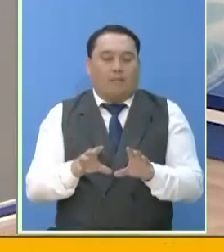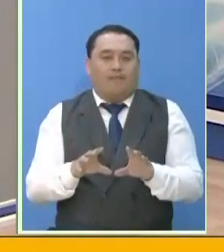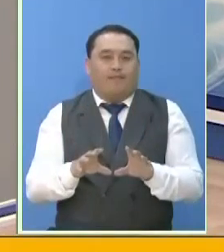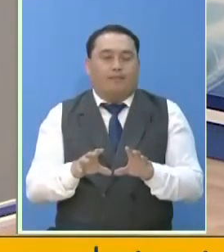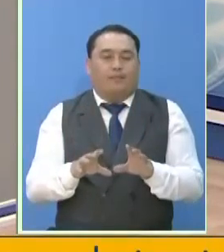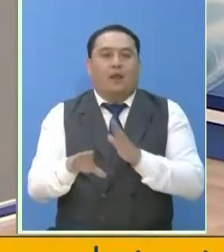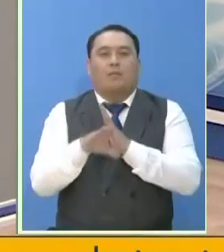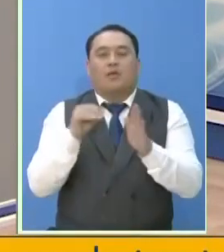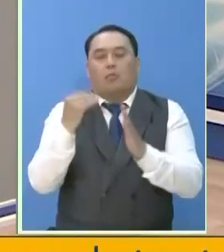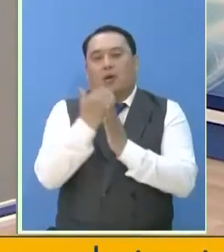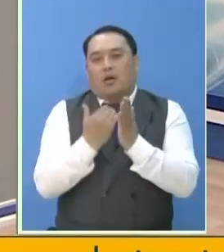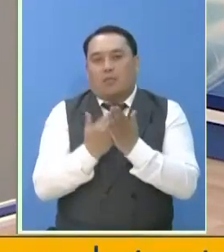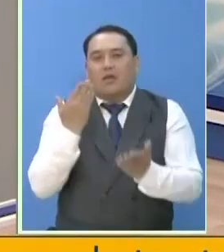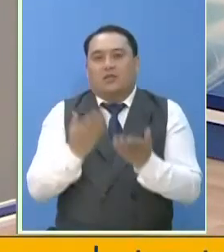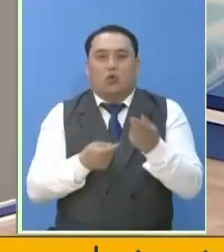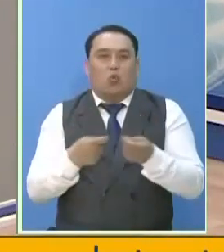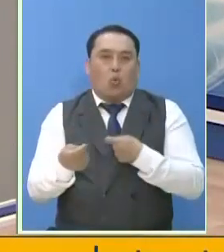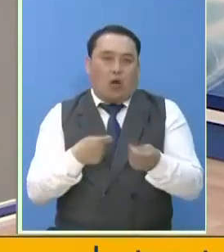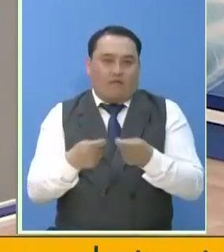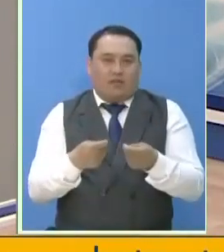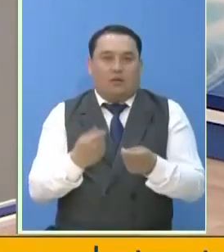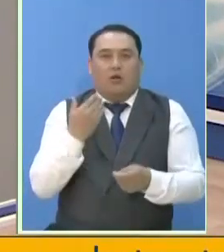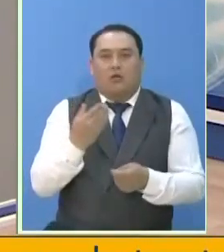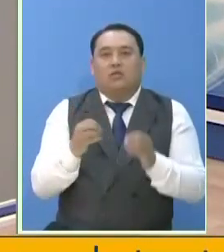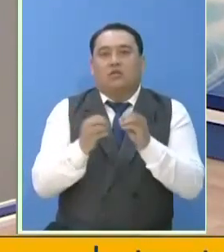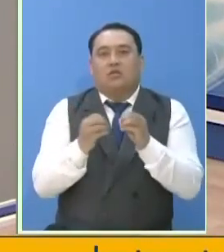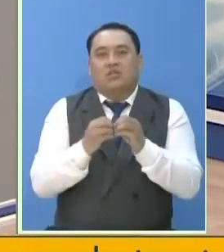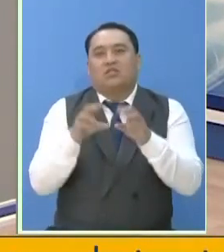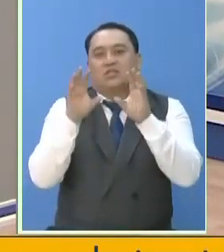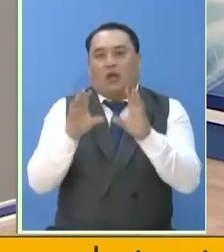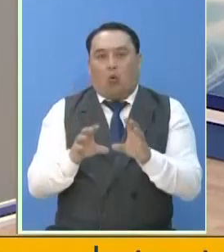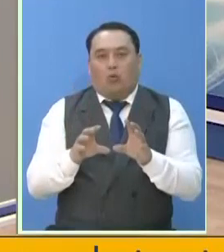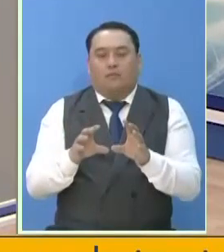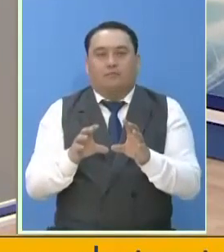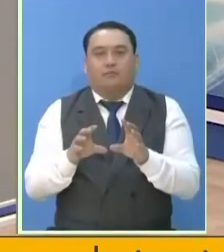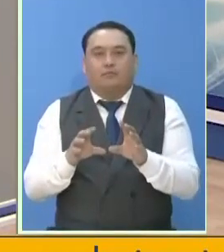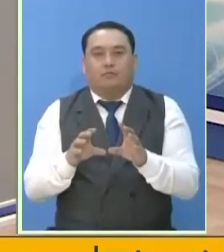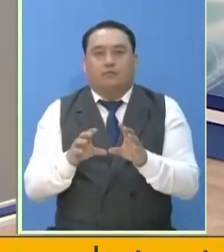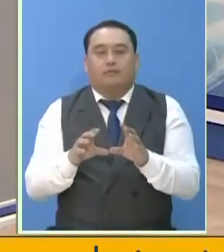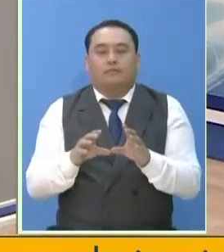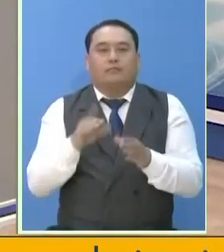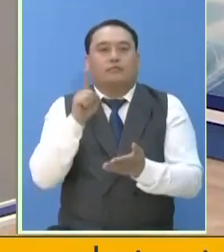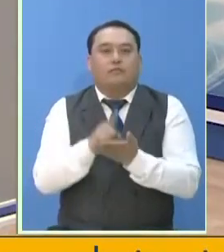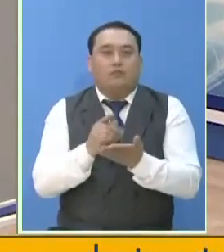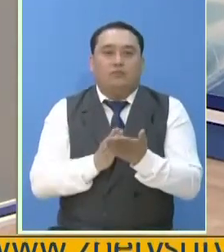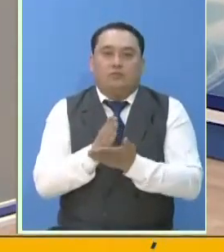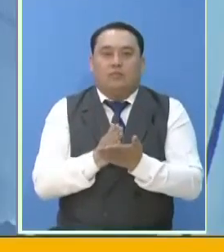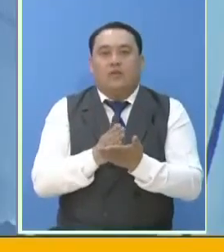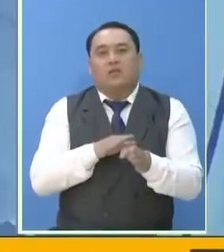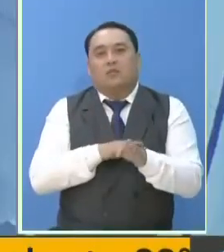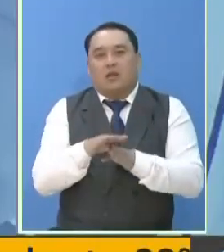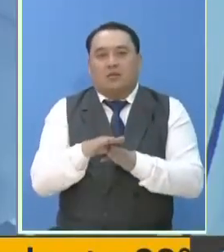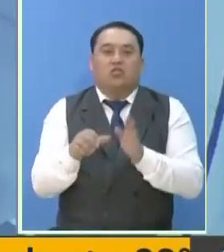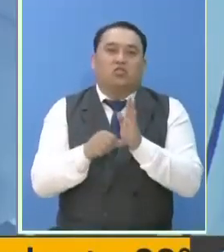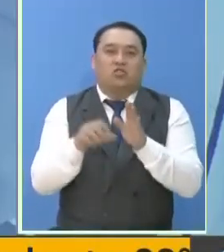определенным программам. Если ты на руководящую должность идешь, там около 10 законов. А на нижестоящую должность, если идешь на исполнительскую, где-то около